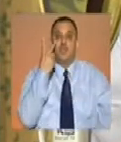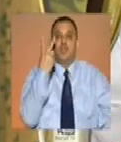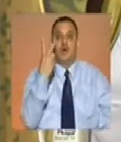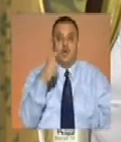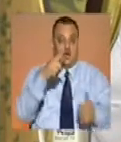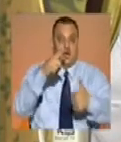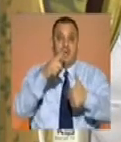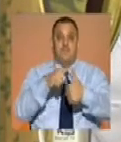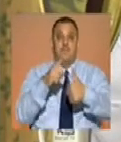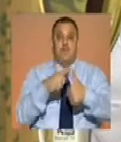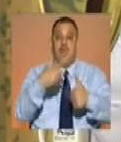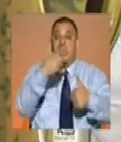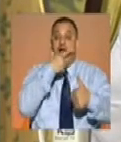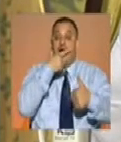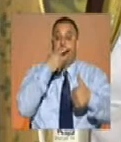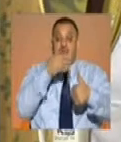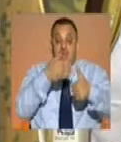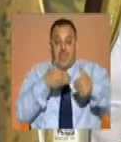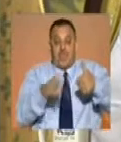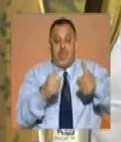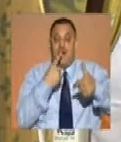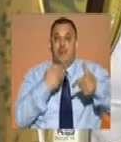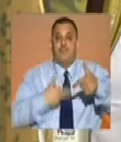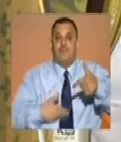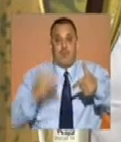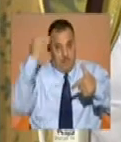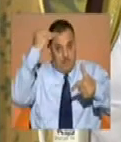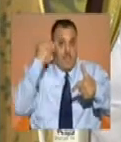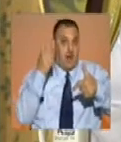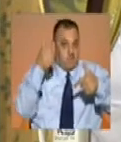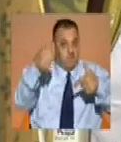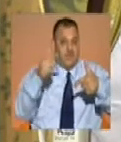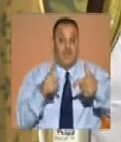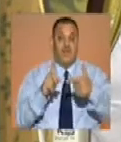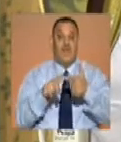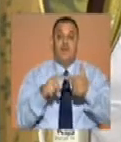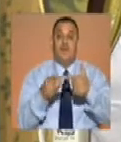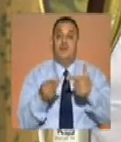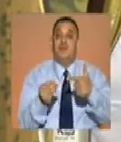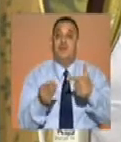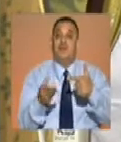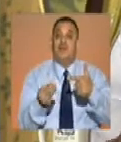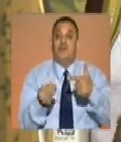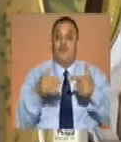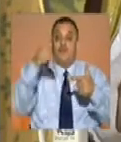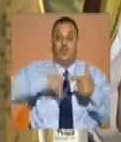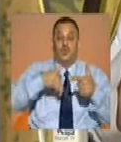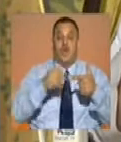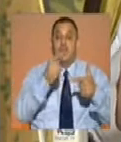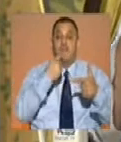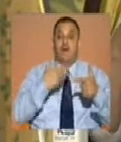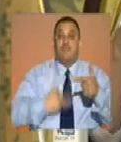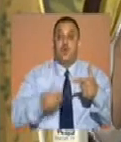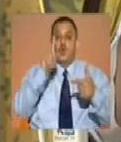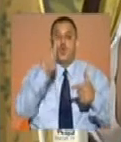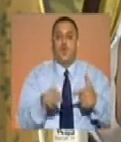الأول القصة البيضاء سائل أبيض تعرفه النساء يخرج بعد الدم، الثاني الجفاف أو النقاء التام وهي مدة تقريبا